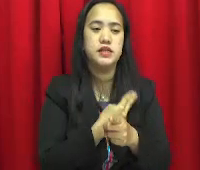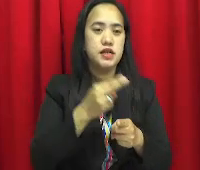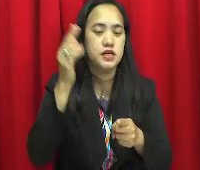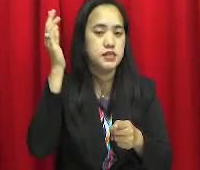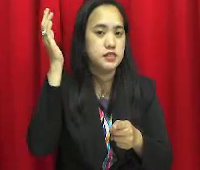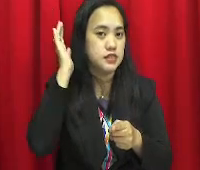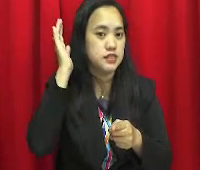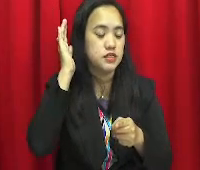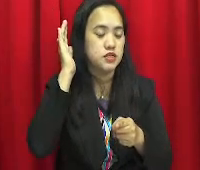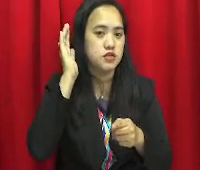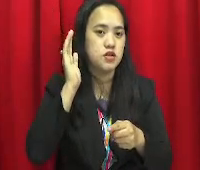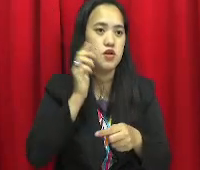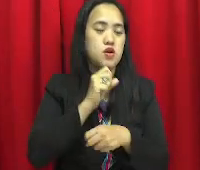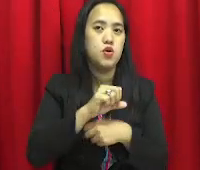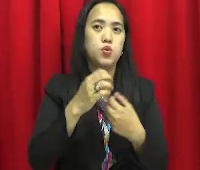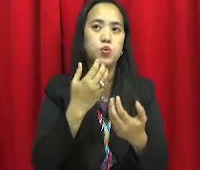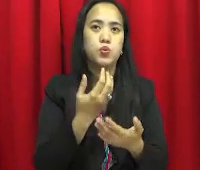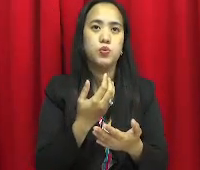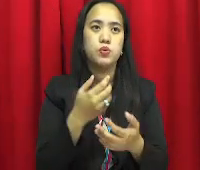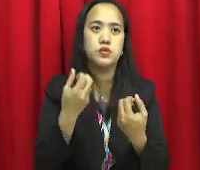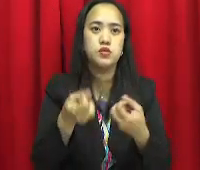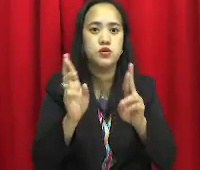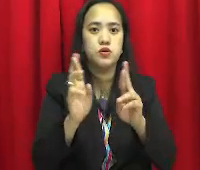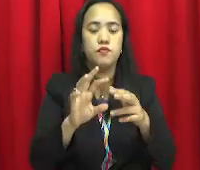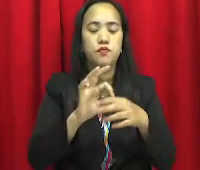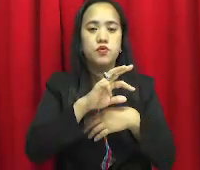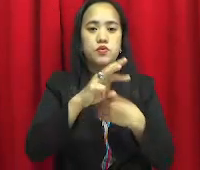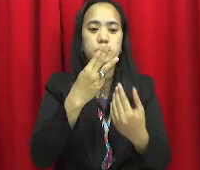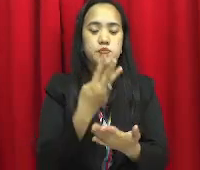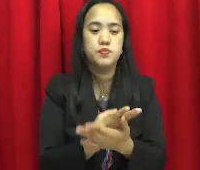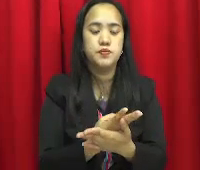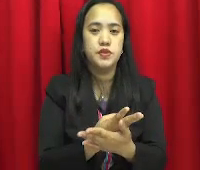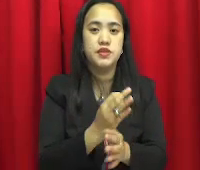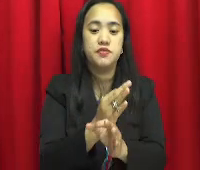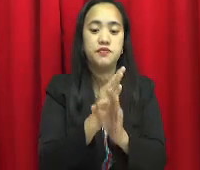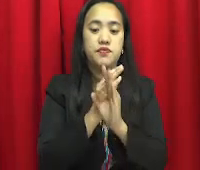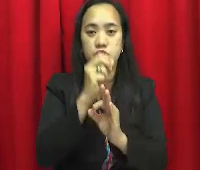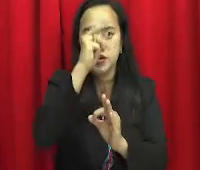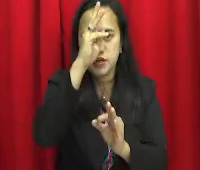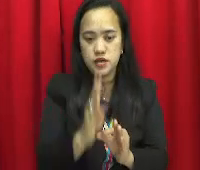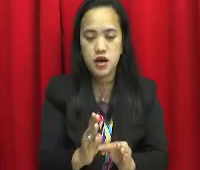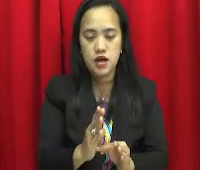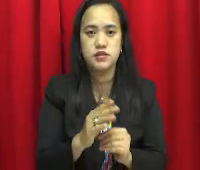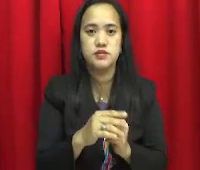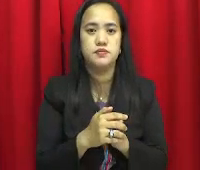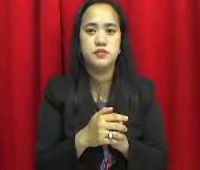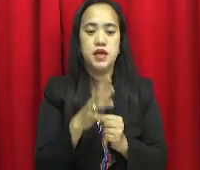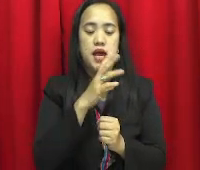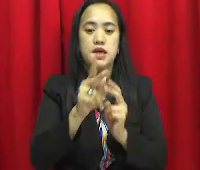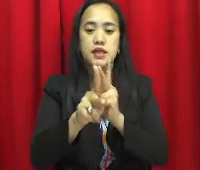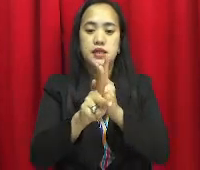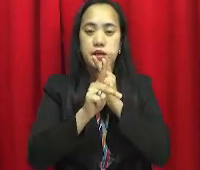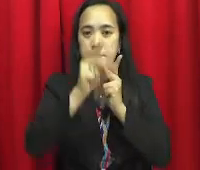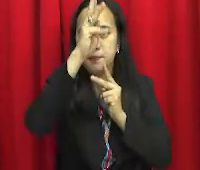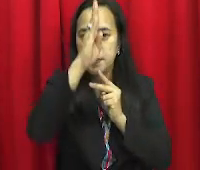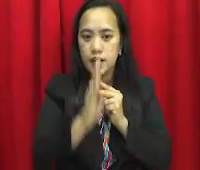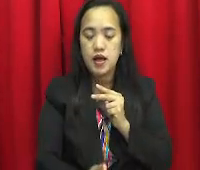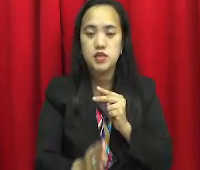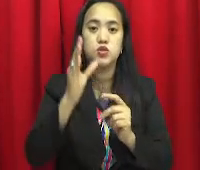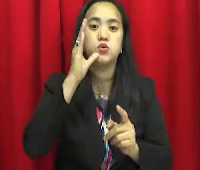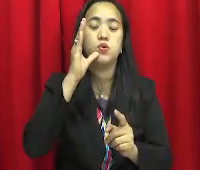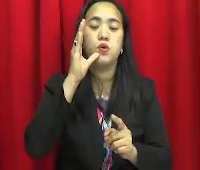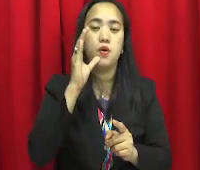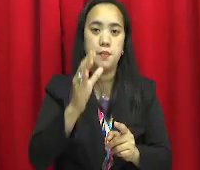Fear God and keep His commandments. You see, alam niyo kung bakit nasabi ni Solomon? Kasi lahat natikman niya na eh. So when